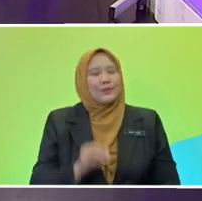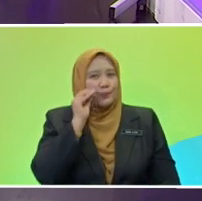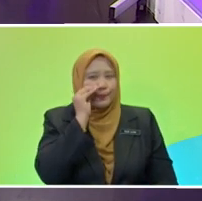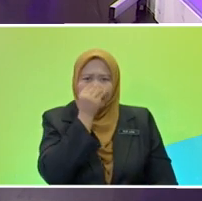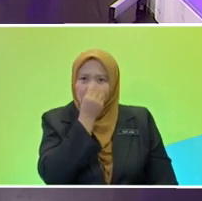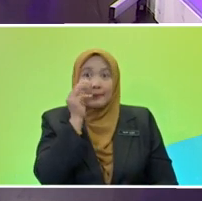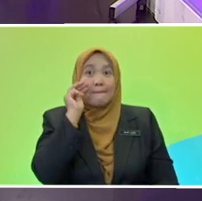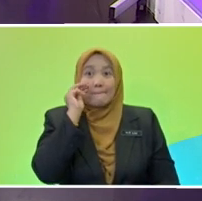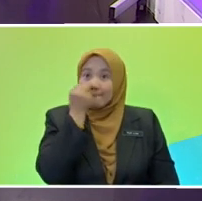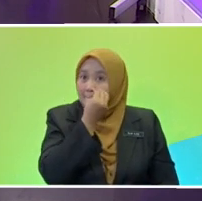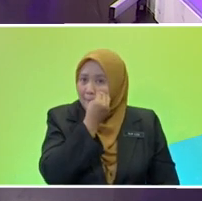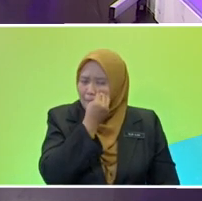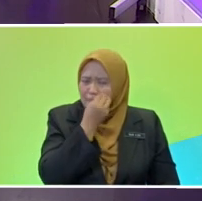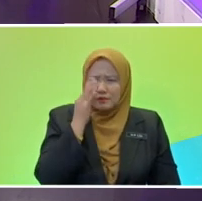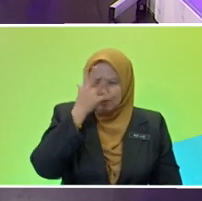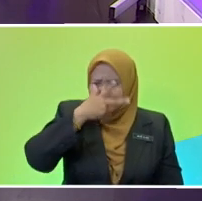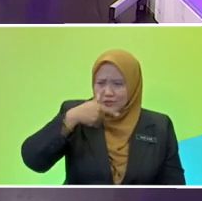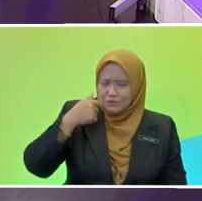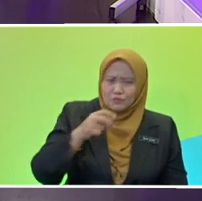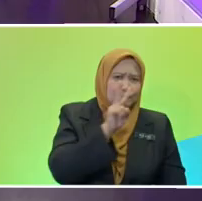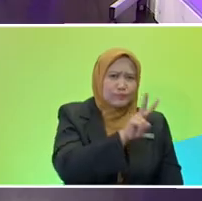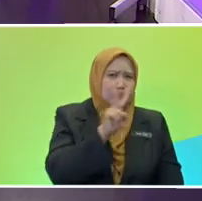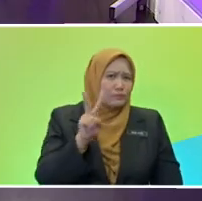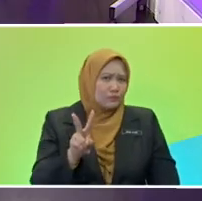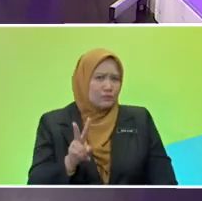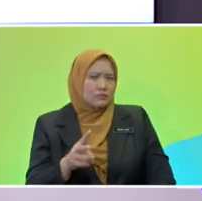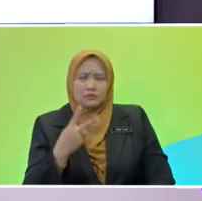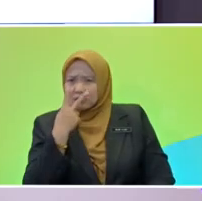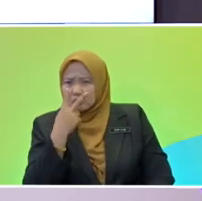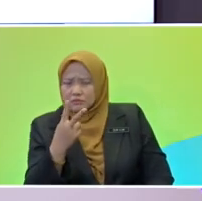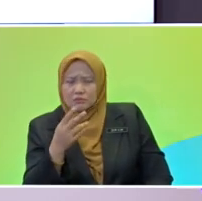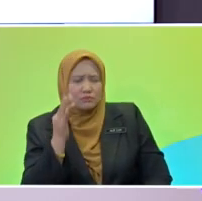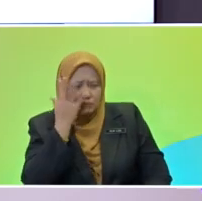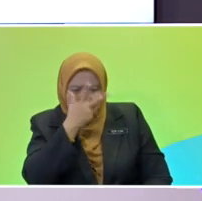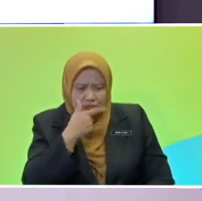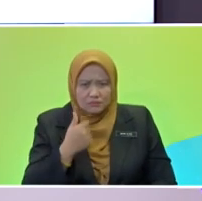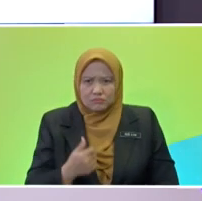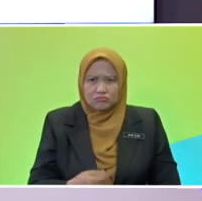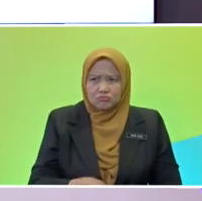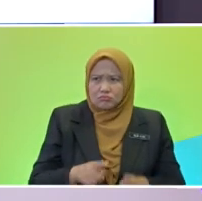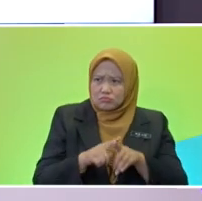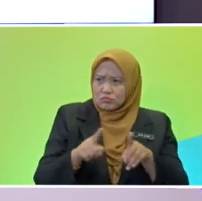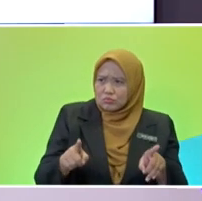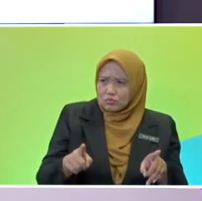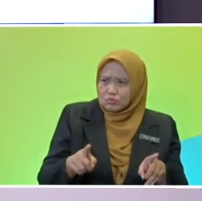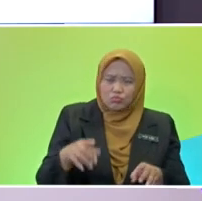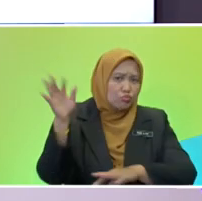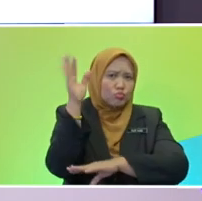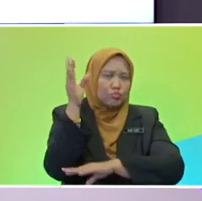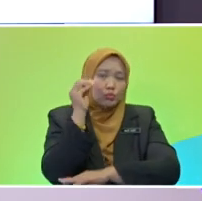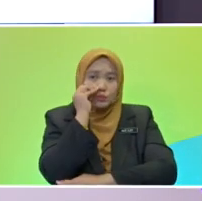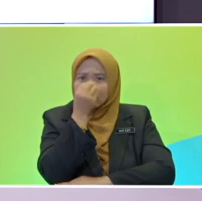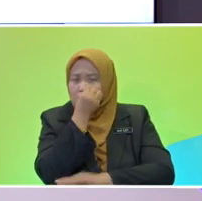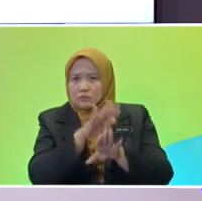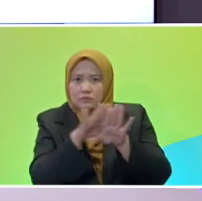nampak cantik kan dua-dua Nih nampak muka aja bumbunya tapi tumbuhan kita ini kita tak sama tahu tak sama tapi apa ada